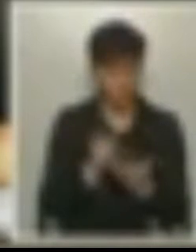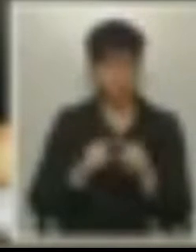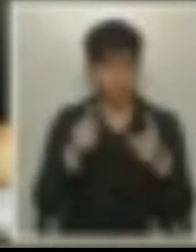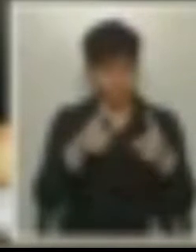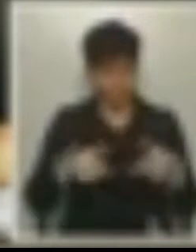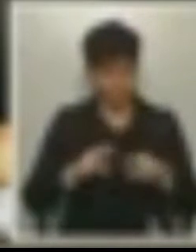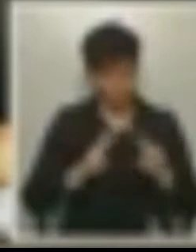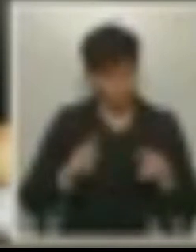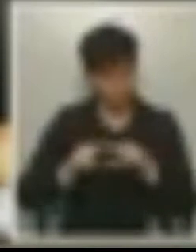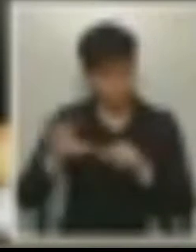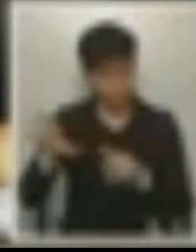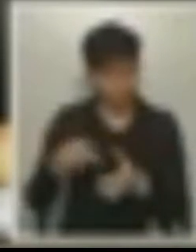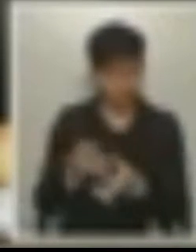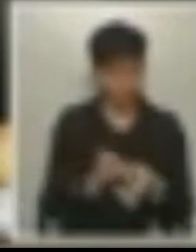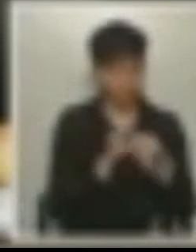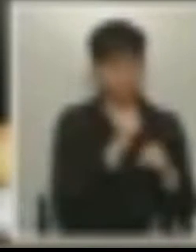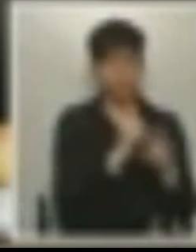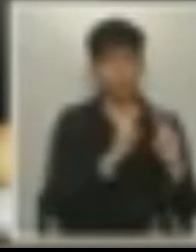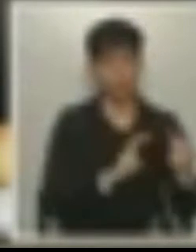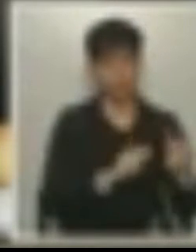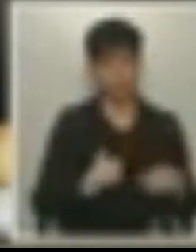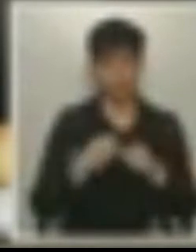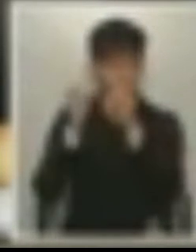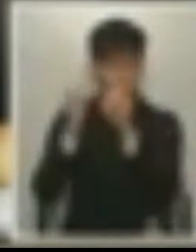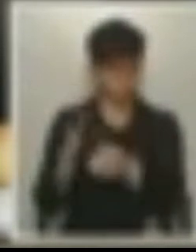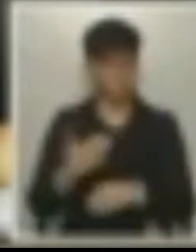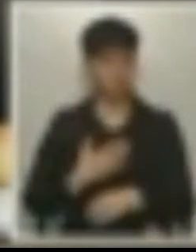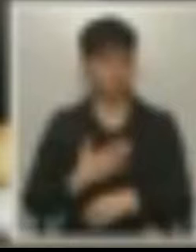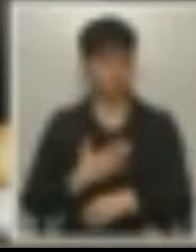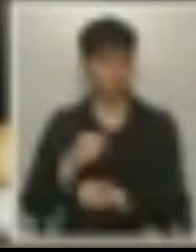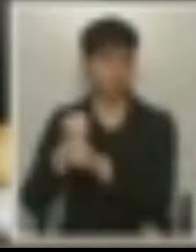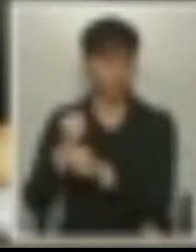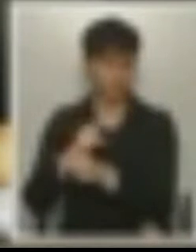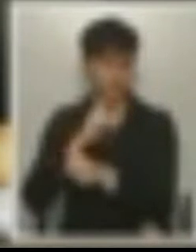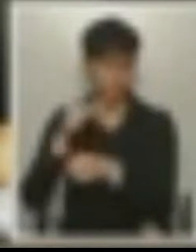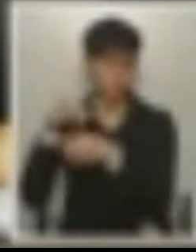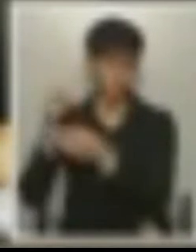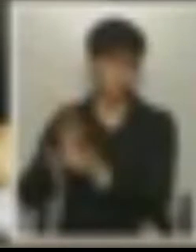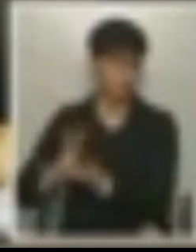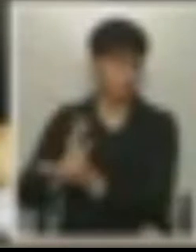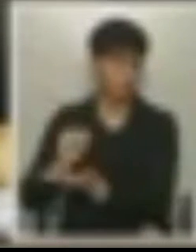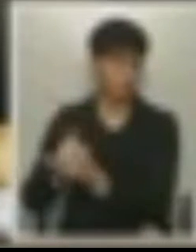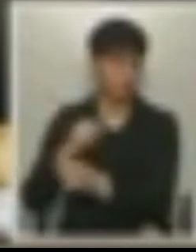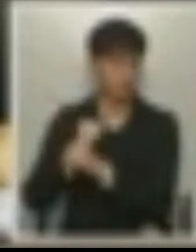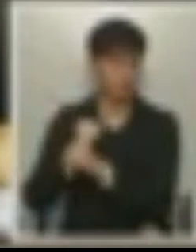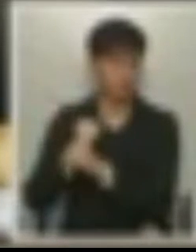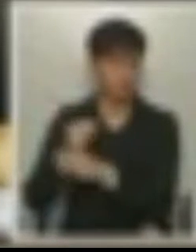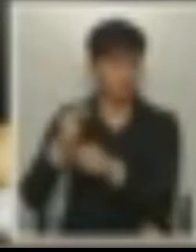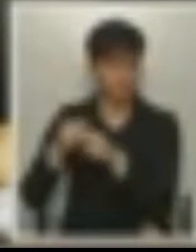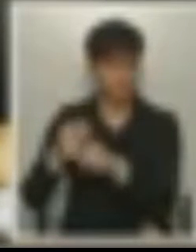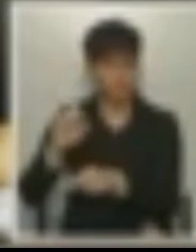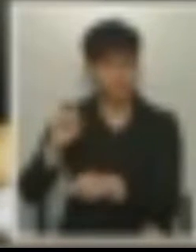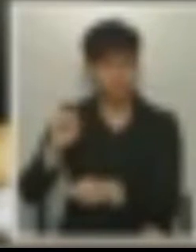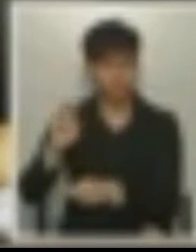ารย์นะครับที่เป็นอาจารย์ของผมนะครับหลายท่านก็ทำงานอยู่ในสถาบันพระปกเกล้านะครับไม่ว่าจะเป็นท่านอาจารย์สมคิดเลิศไพฑูรย์ท่านอา